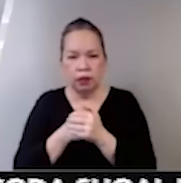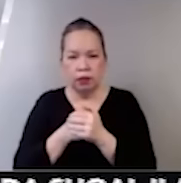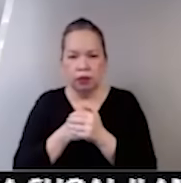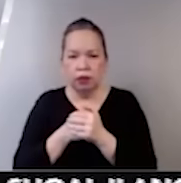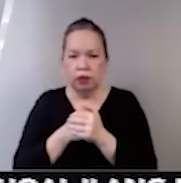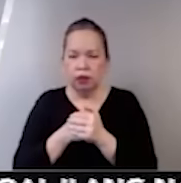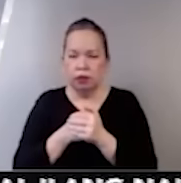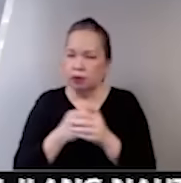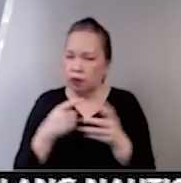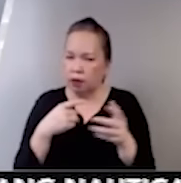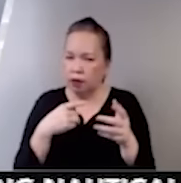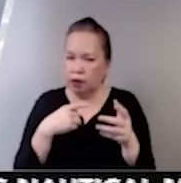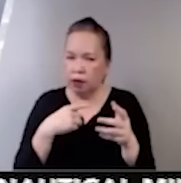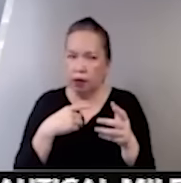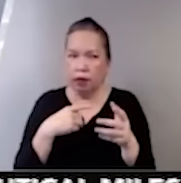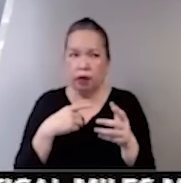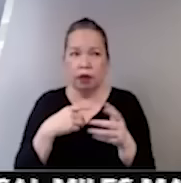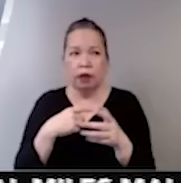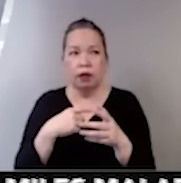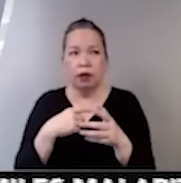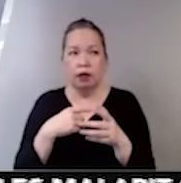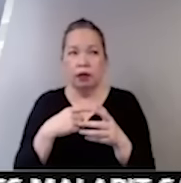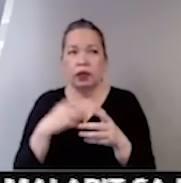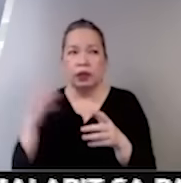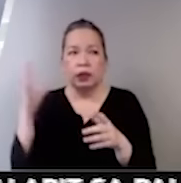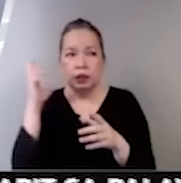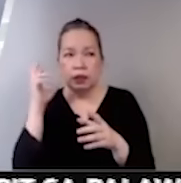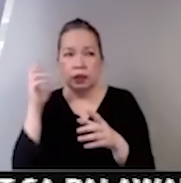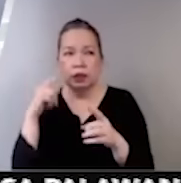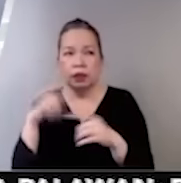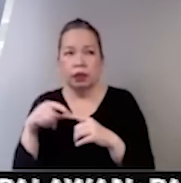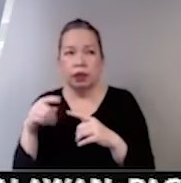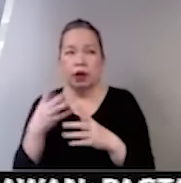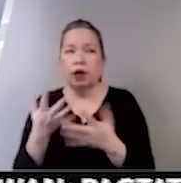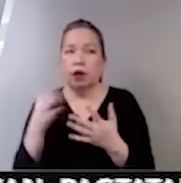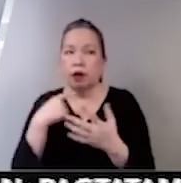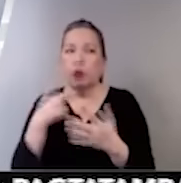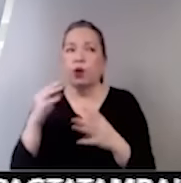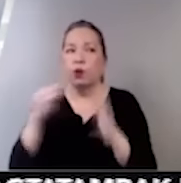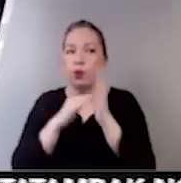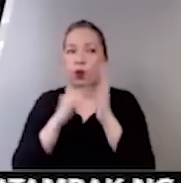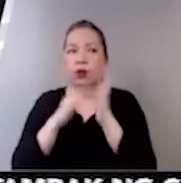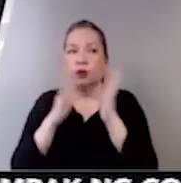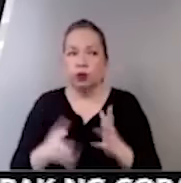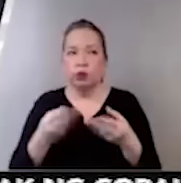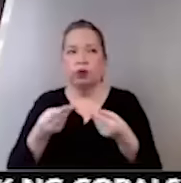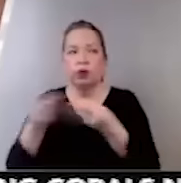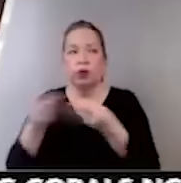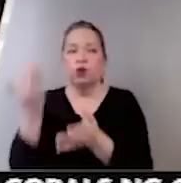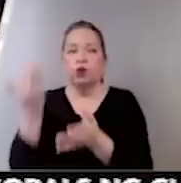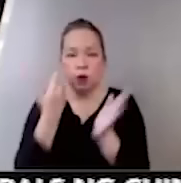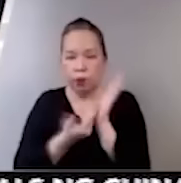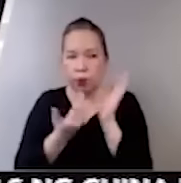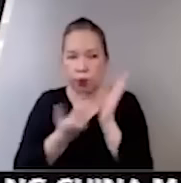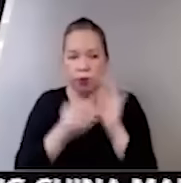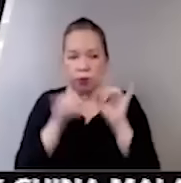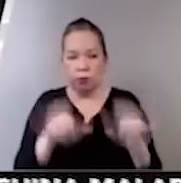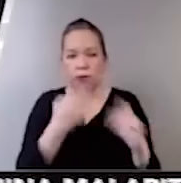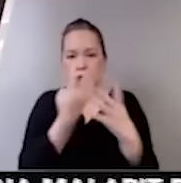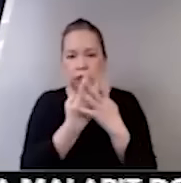ng release order from the prosecutor. May kakulangan lang tayo ng maaari ng ebidensya. Umamin ng suspect na marami na